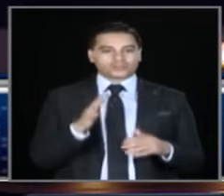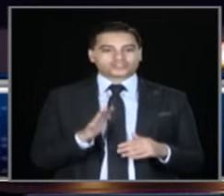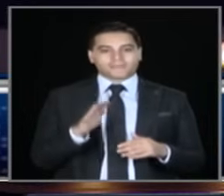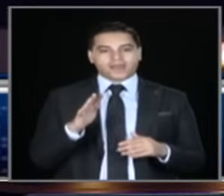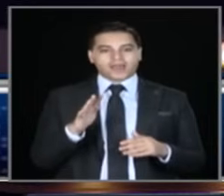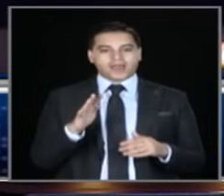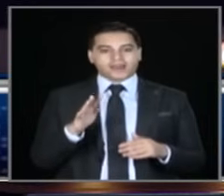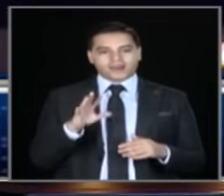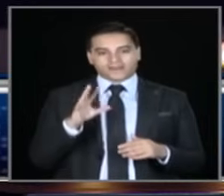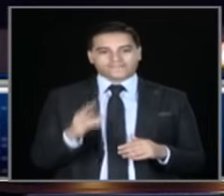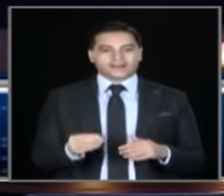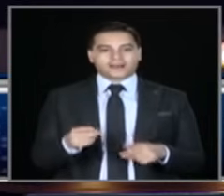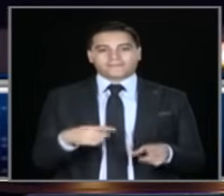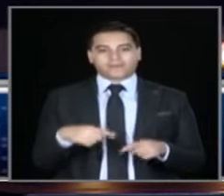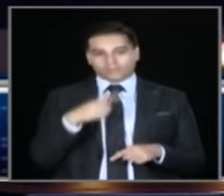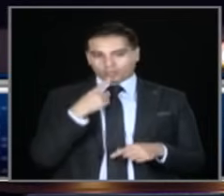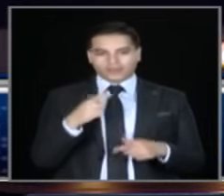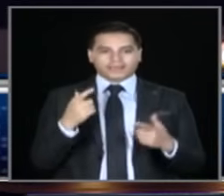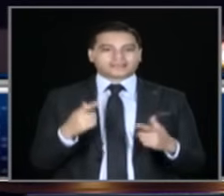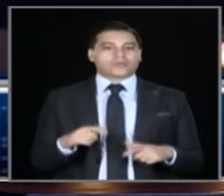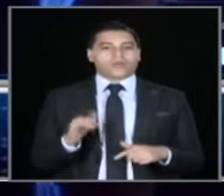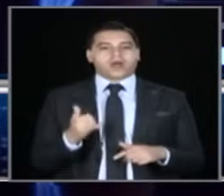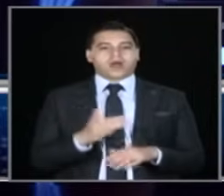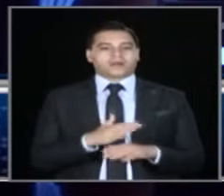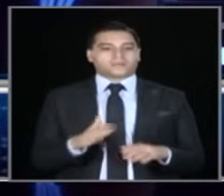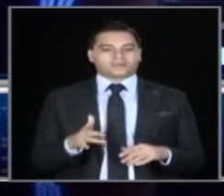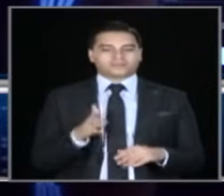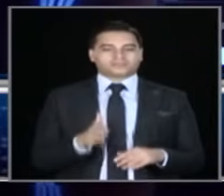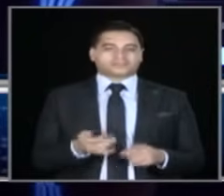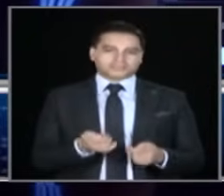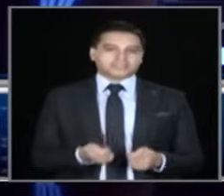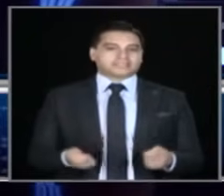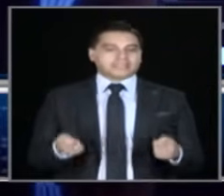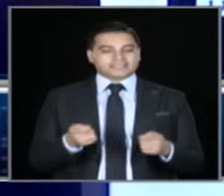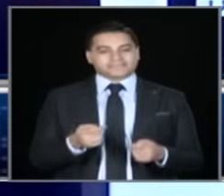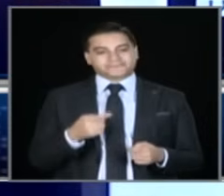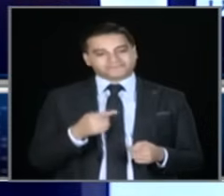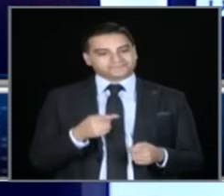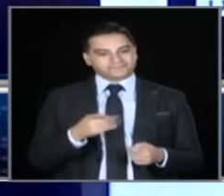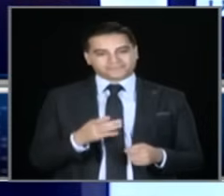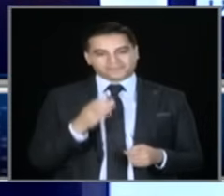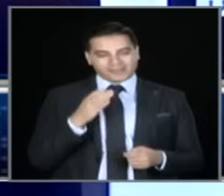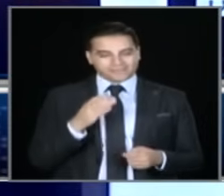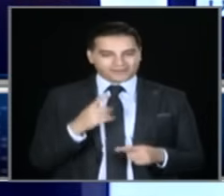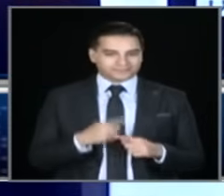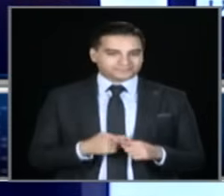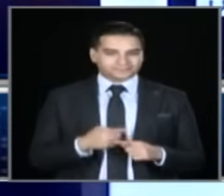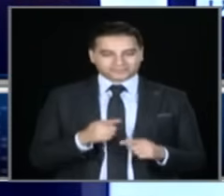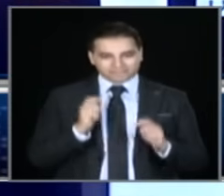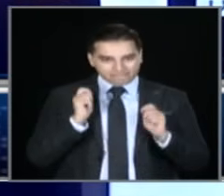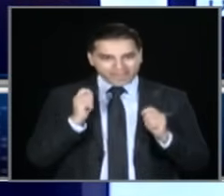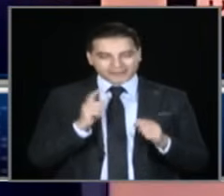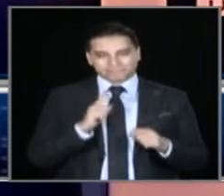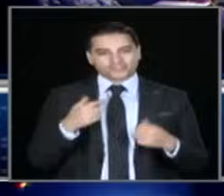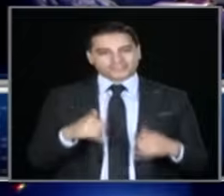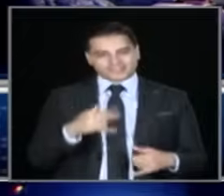إفريقيا. معاكو بقينا بنقول دولة عربية خلاص. ميرنا هارد لك مش الجزائر هي المغرب فعلا.